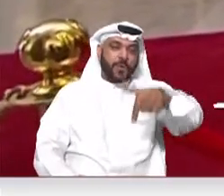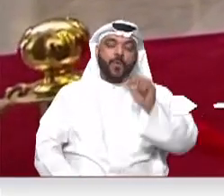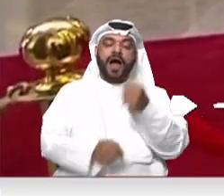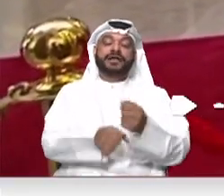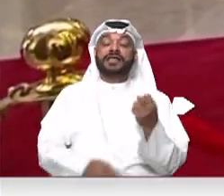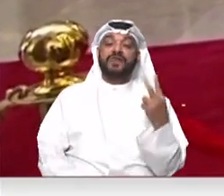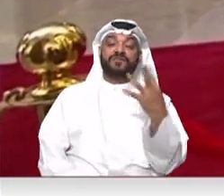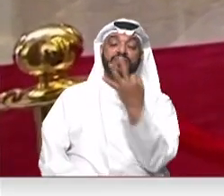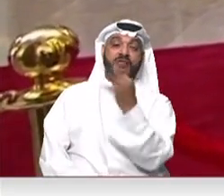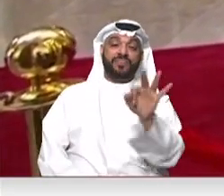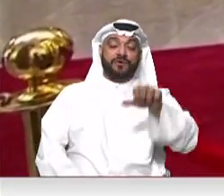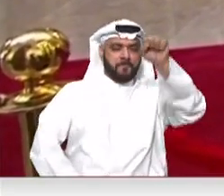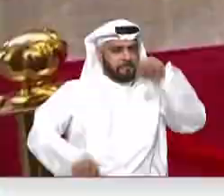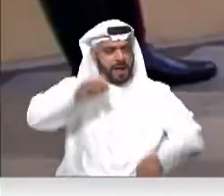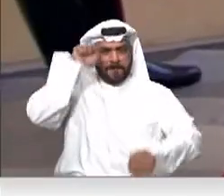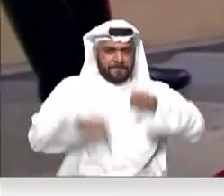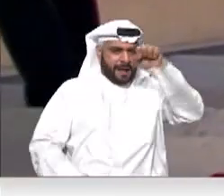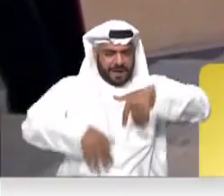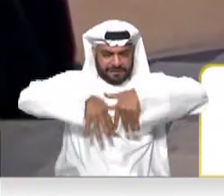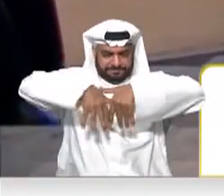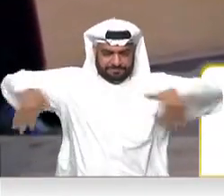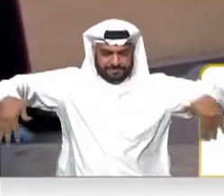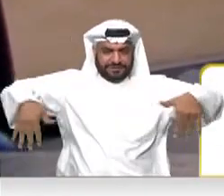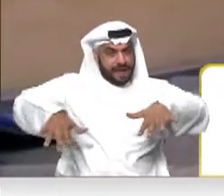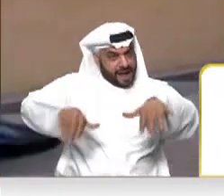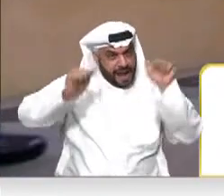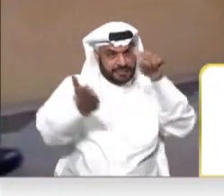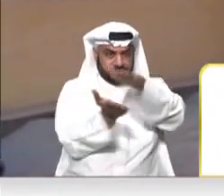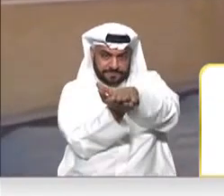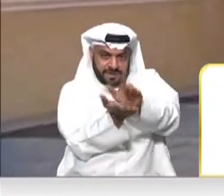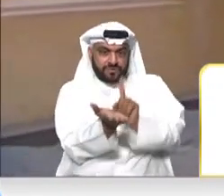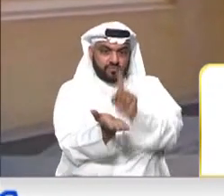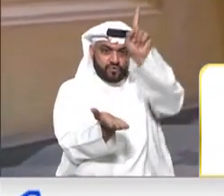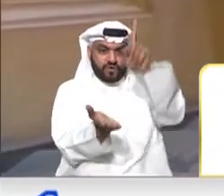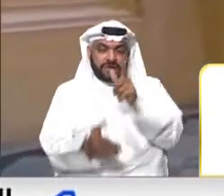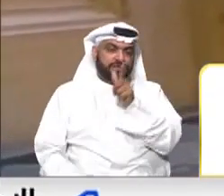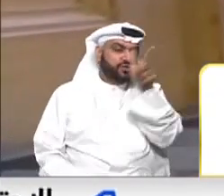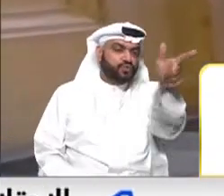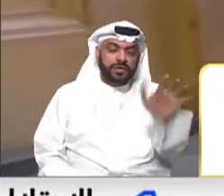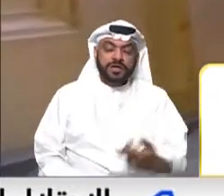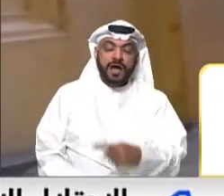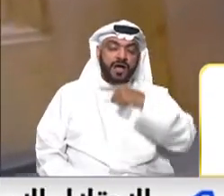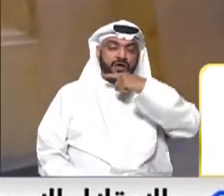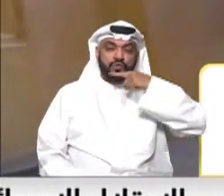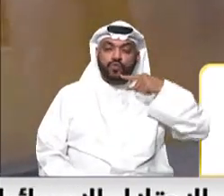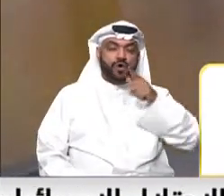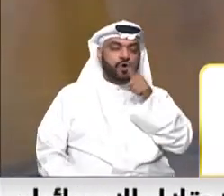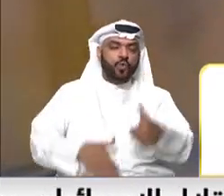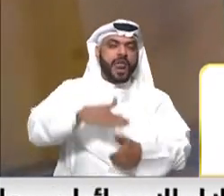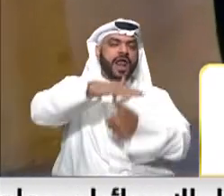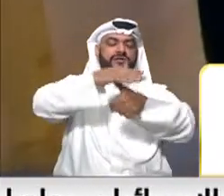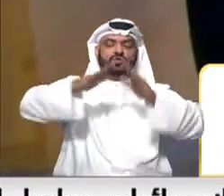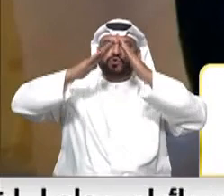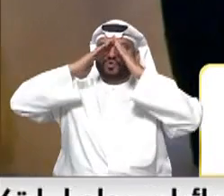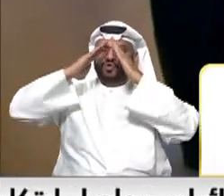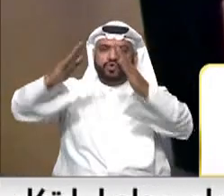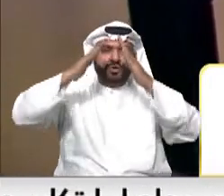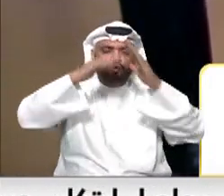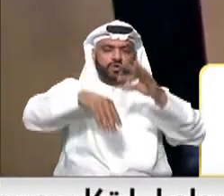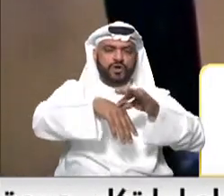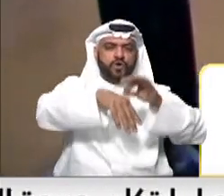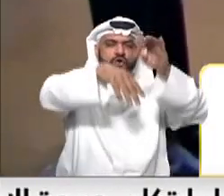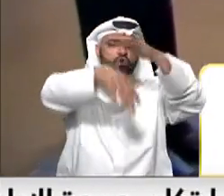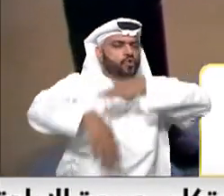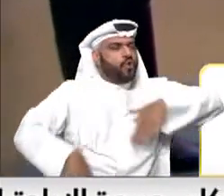الرئاسي وفي اول تصريح له بعد ادائه القسم شكر بوتين مواطنين في جميع انحاء روسيا مؤكدا ان